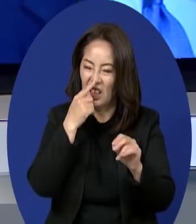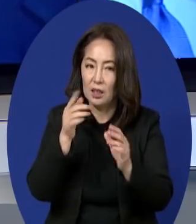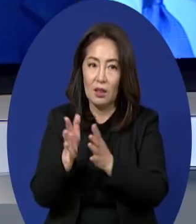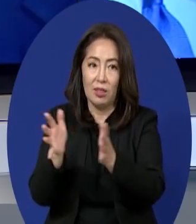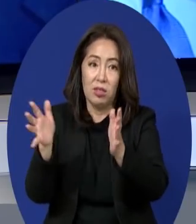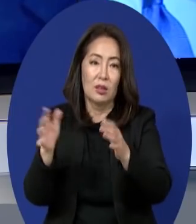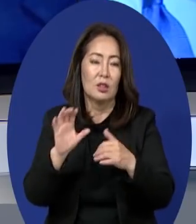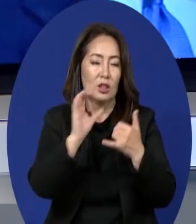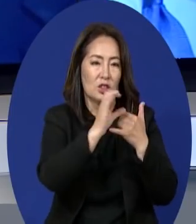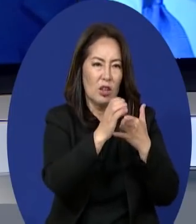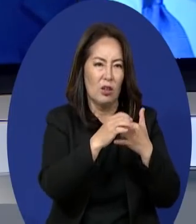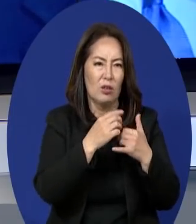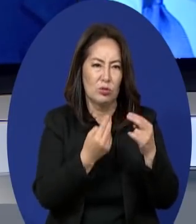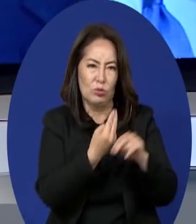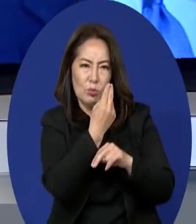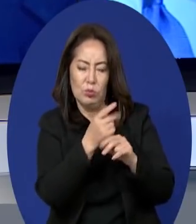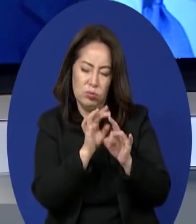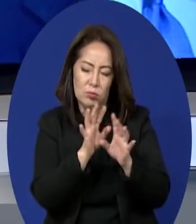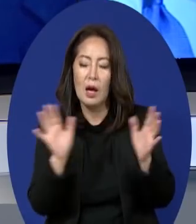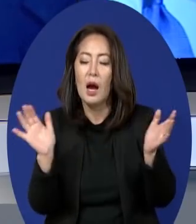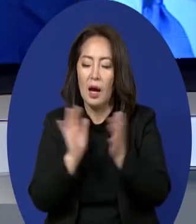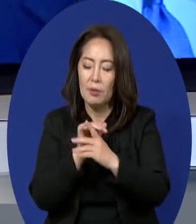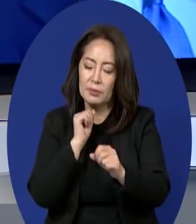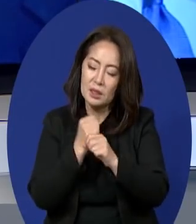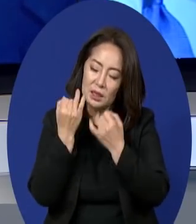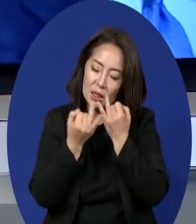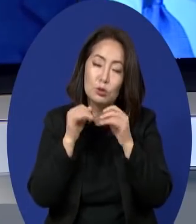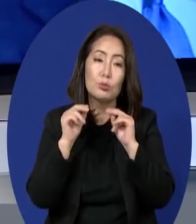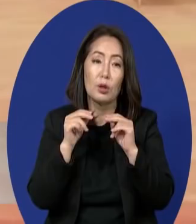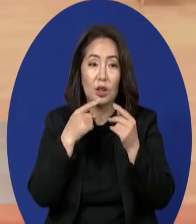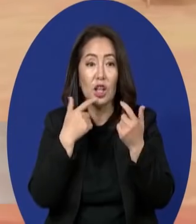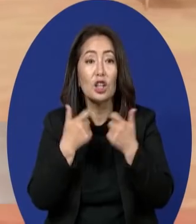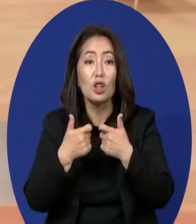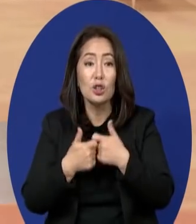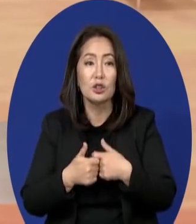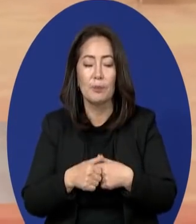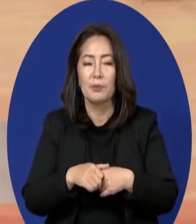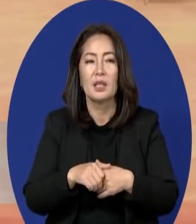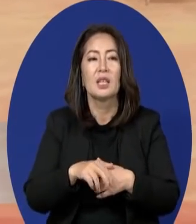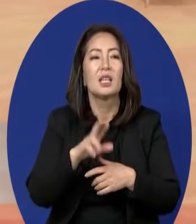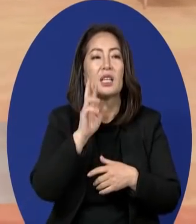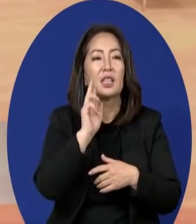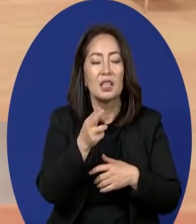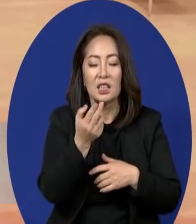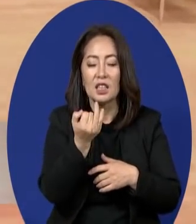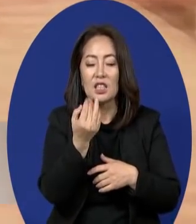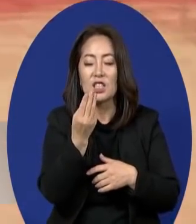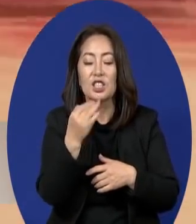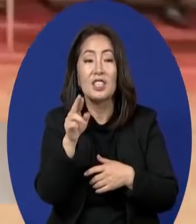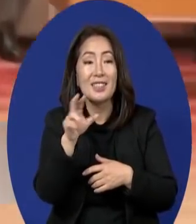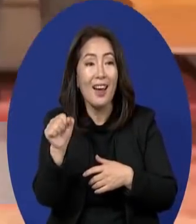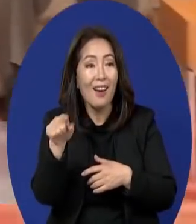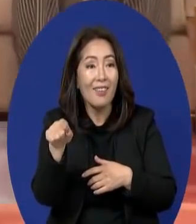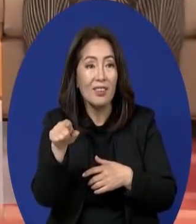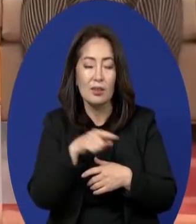зэвсгийн аюул зэрэгтэй тэмцэхэд нэгт хамтран ажиллахаар тохирсон байна. Кишида Япон улсын засгийн газрын тэргүүний хуваар анхны